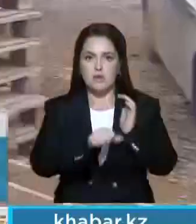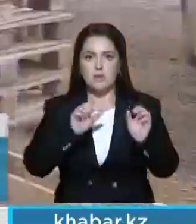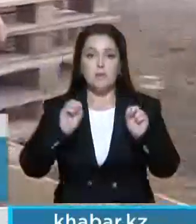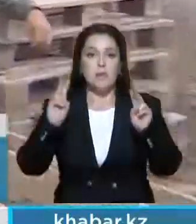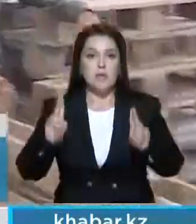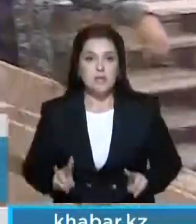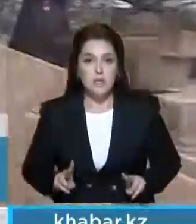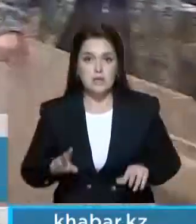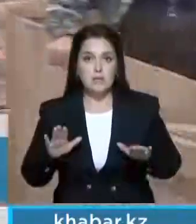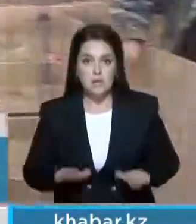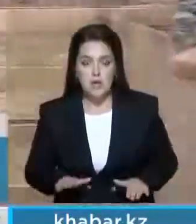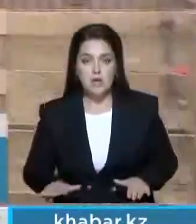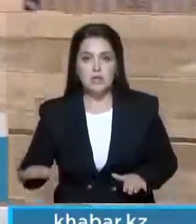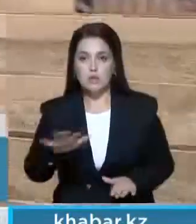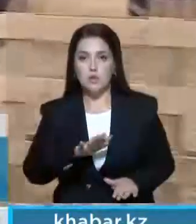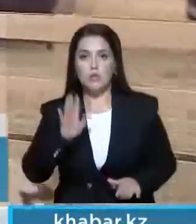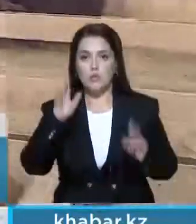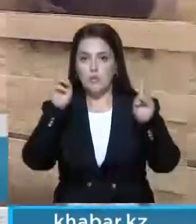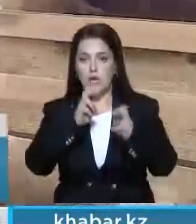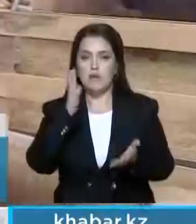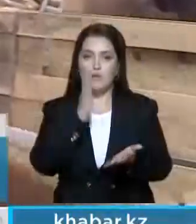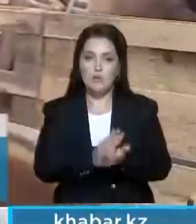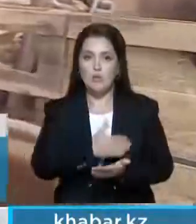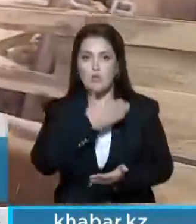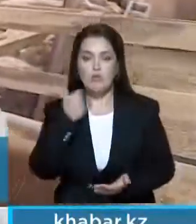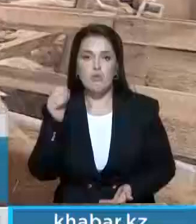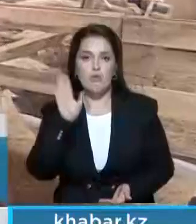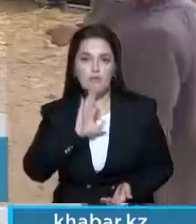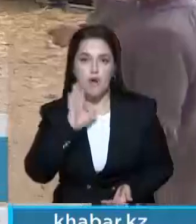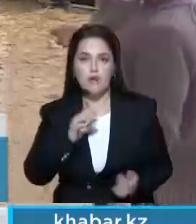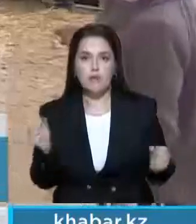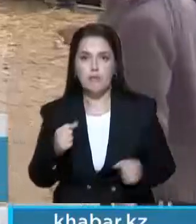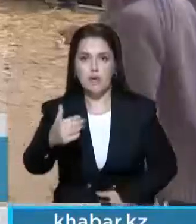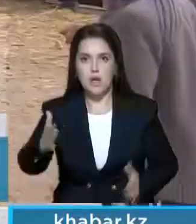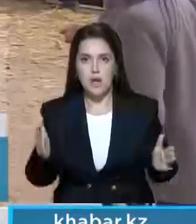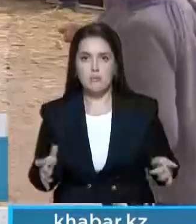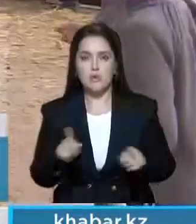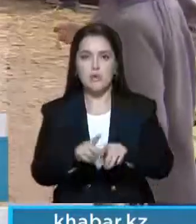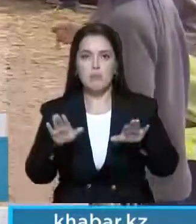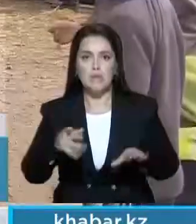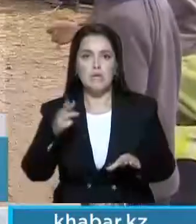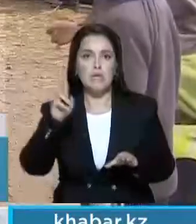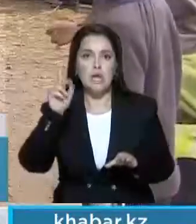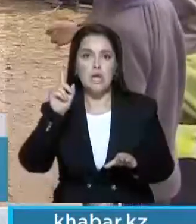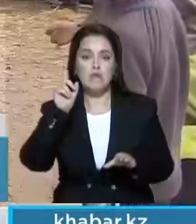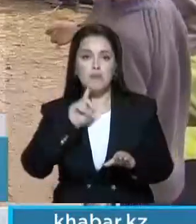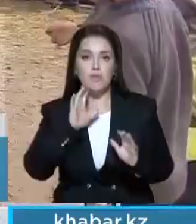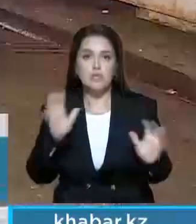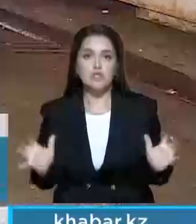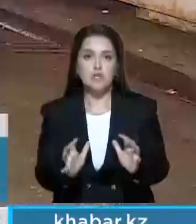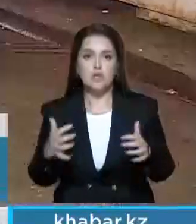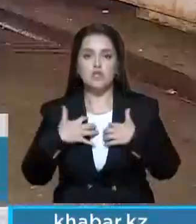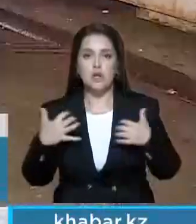только в специально оборудованных местах. На территории будут проверять наличие водоснабжения, морозильные камеры, а также места для